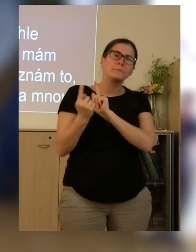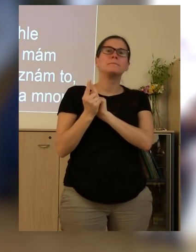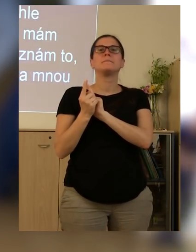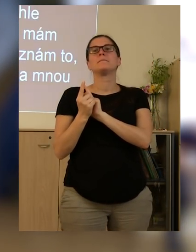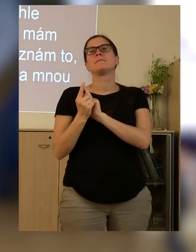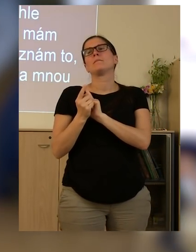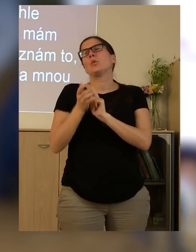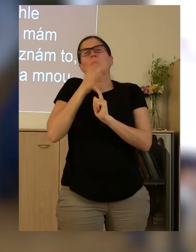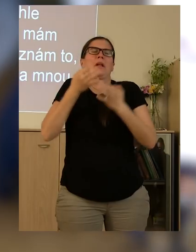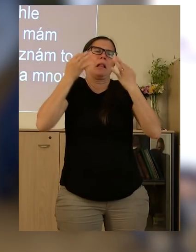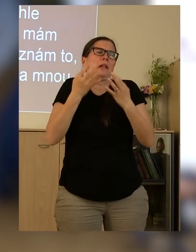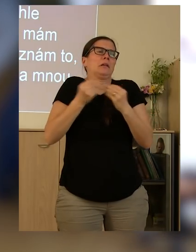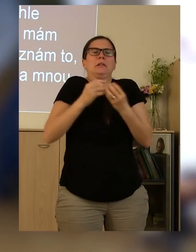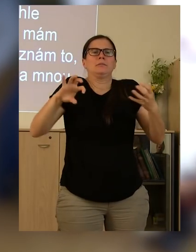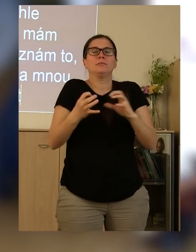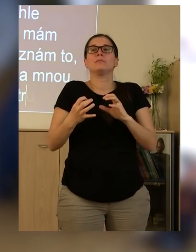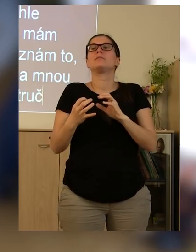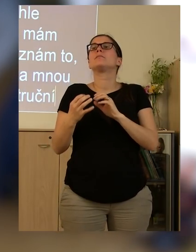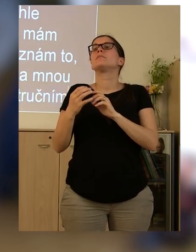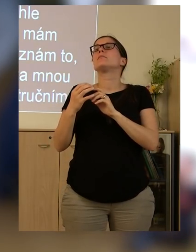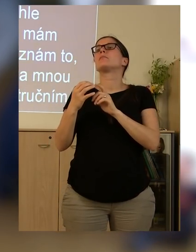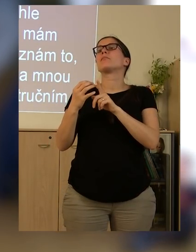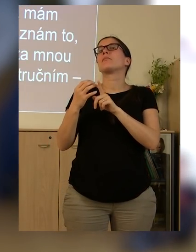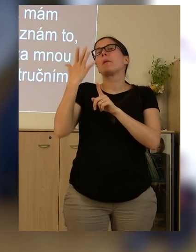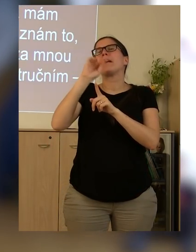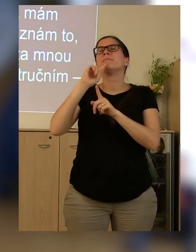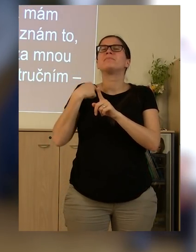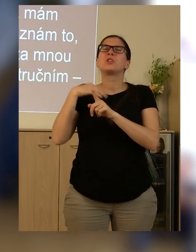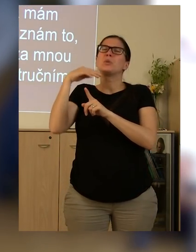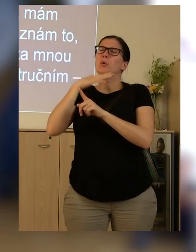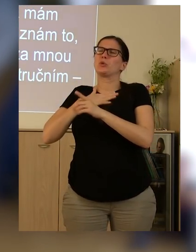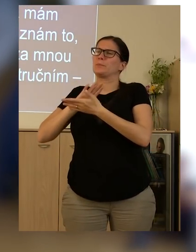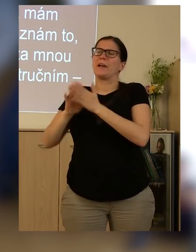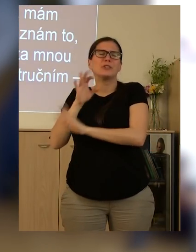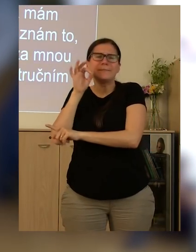hodně zestručním, můj manžel je kretén.